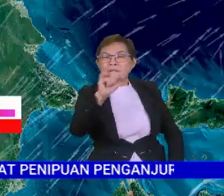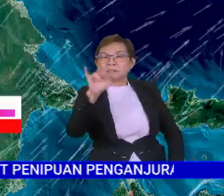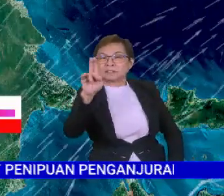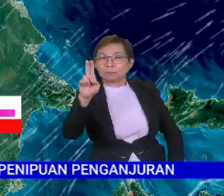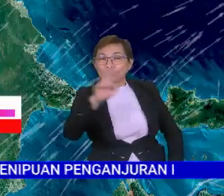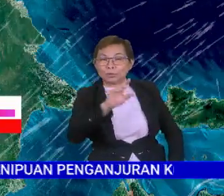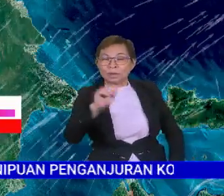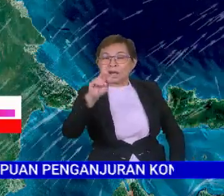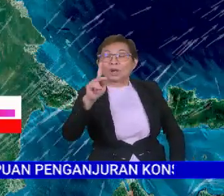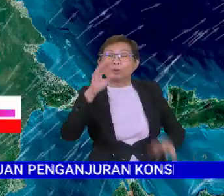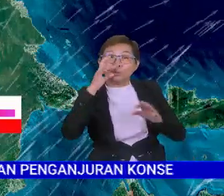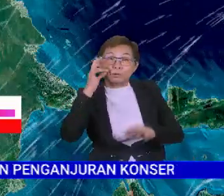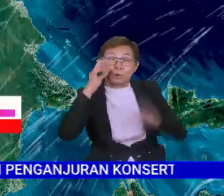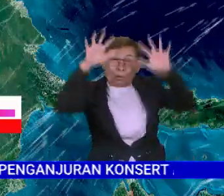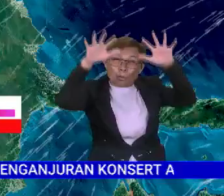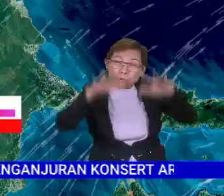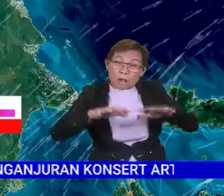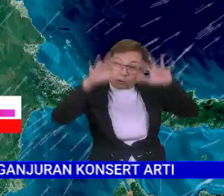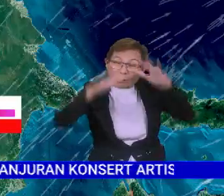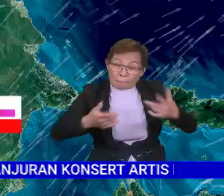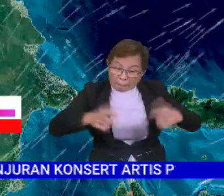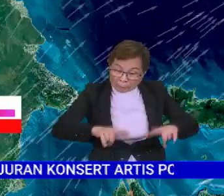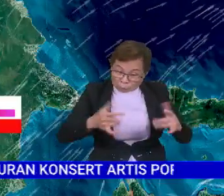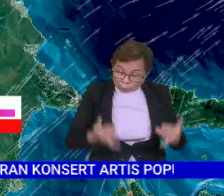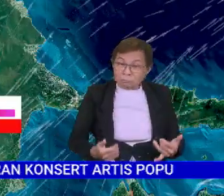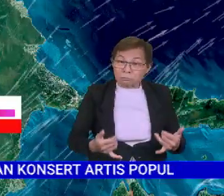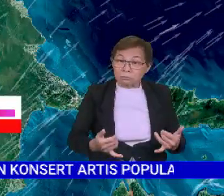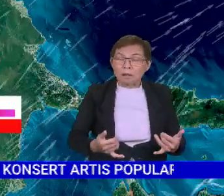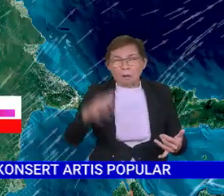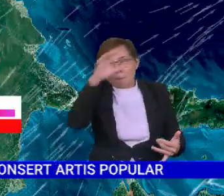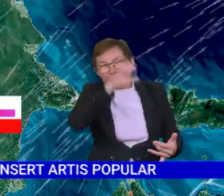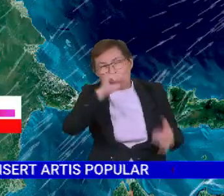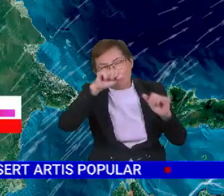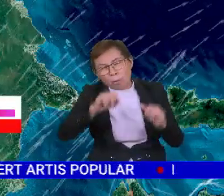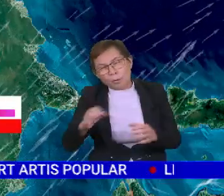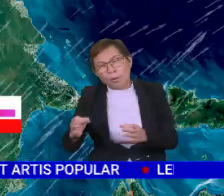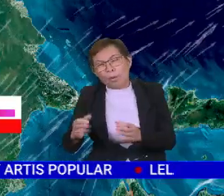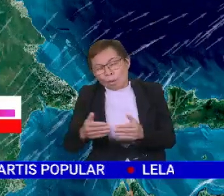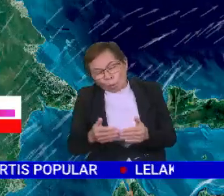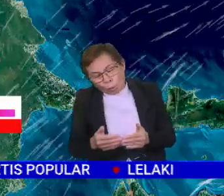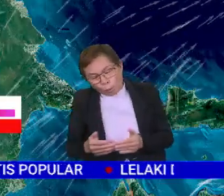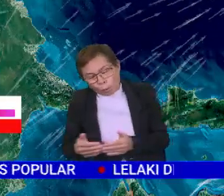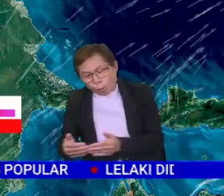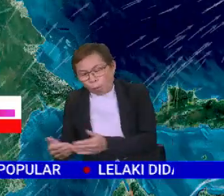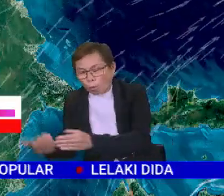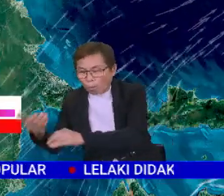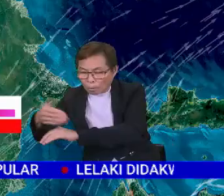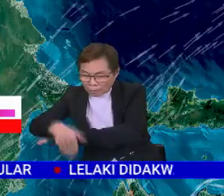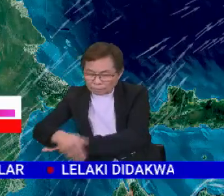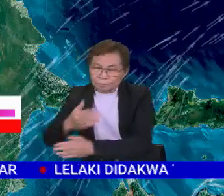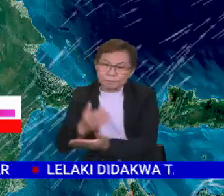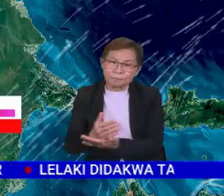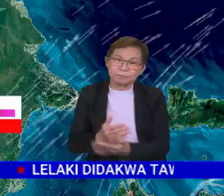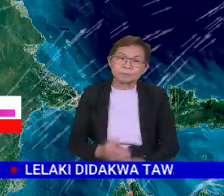juga Kuching. Keadaan hujan yang sedang berlaku ketika ini juga dijangka boleh berlanjutan sehingga ke malam